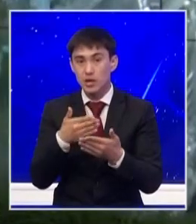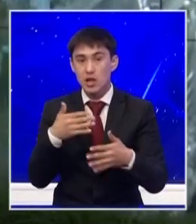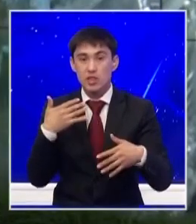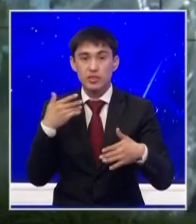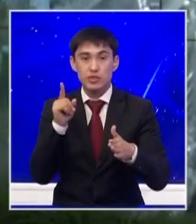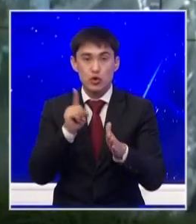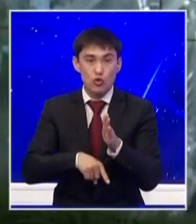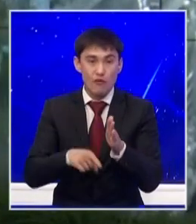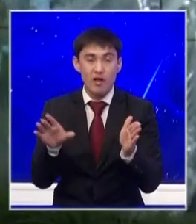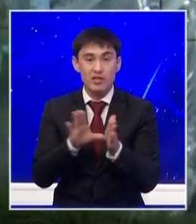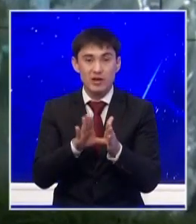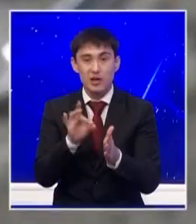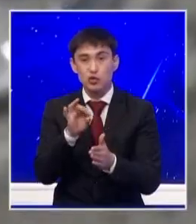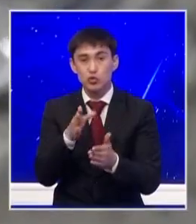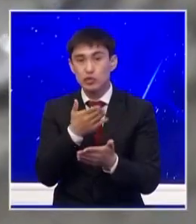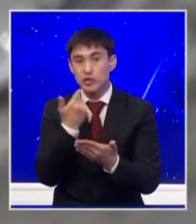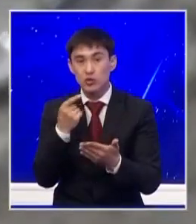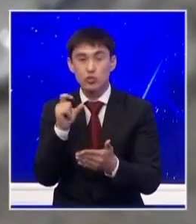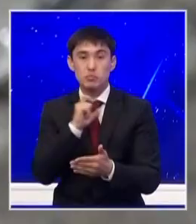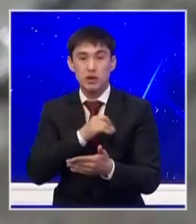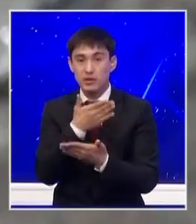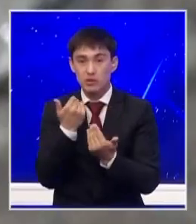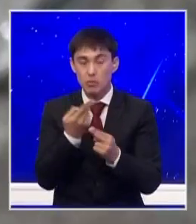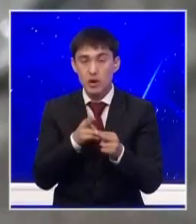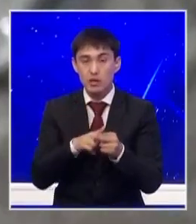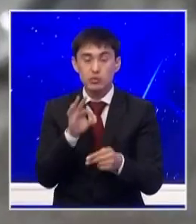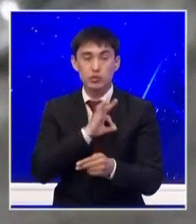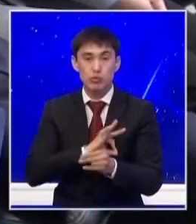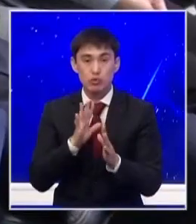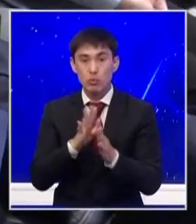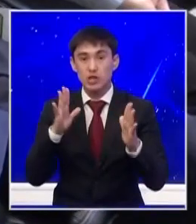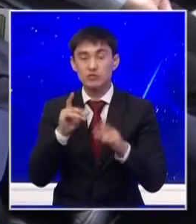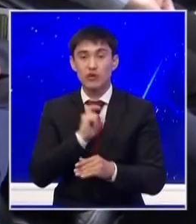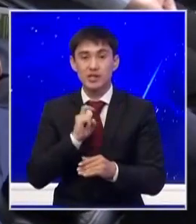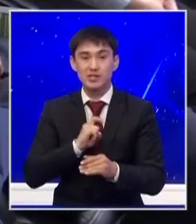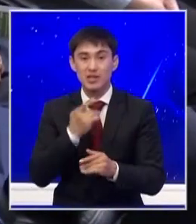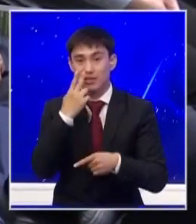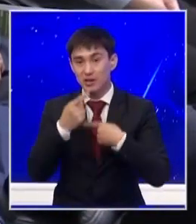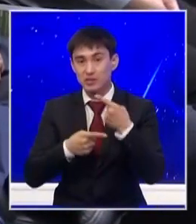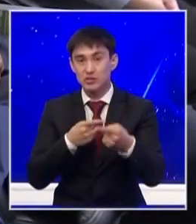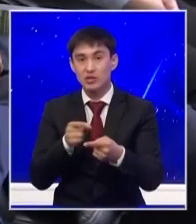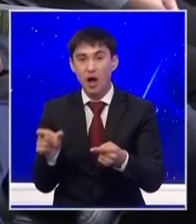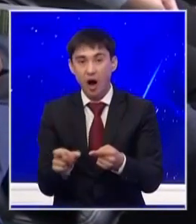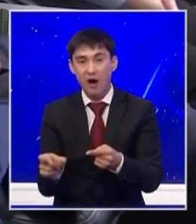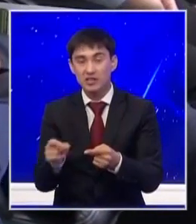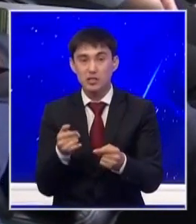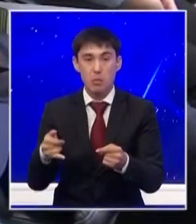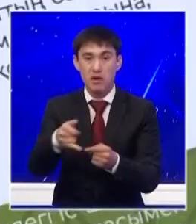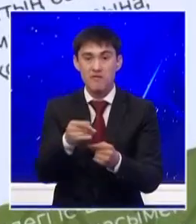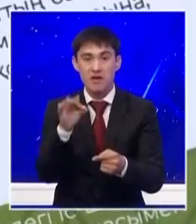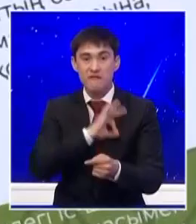дешевые энергоресурсы не располагают сберегающим технологиям используют большинство крестьян и традиционный арычный полив